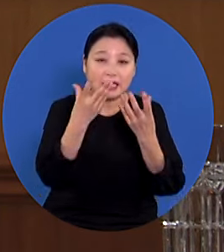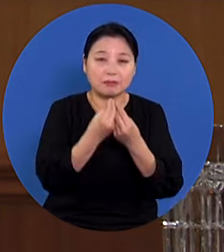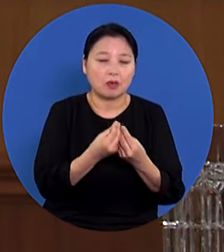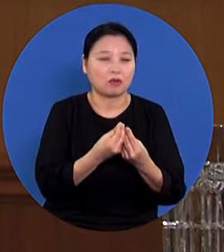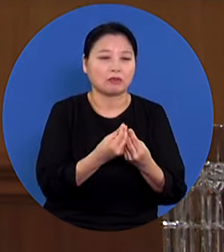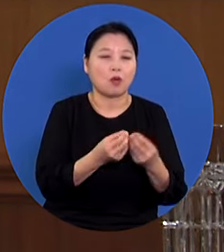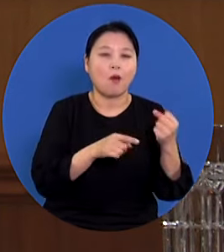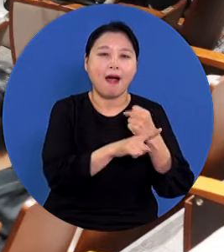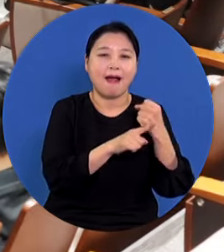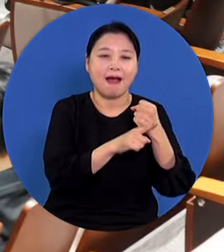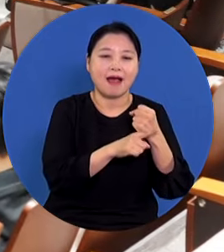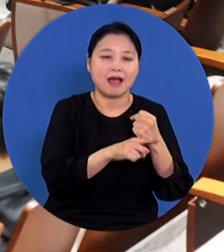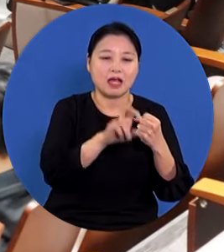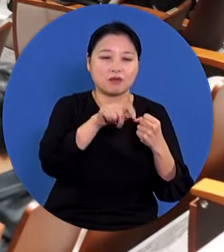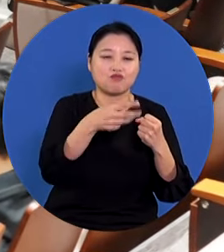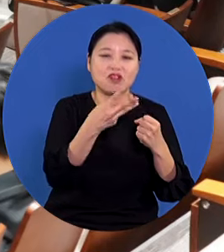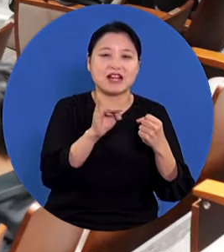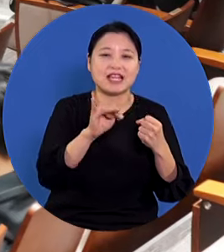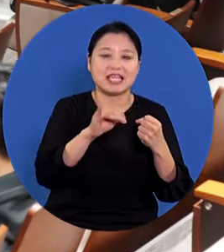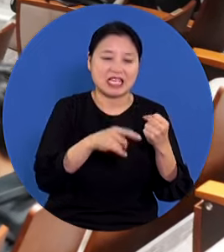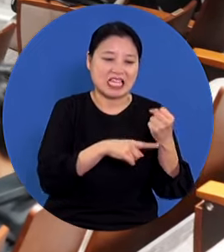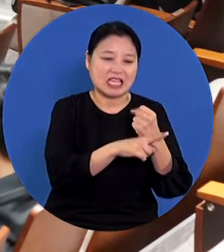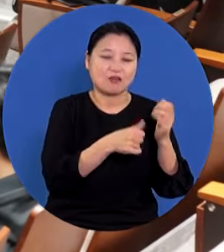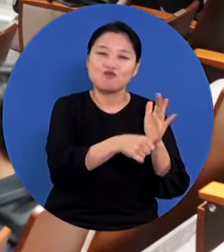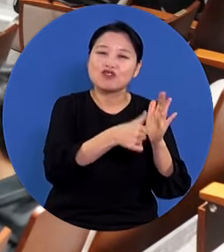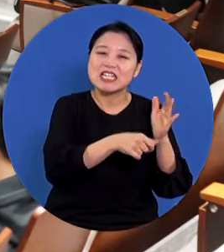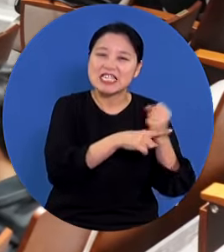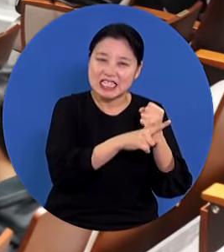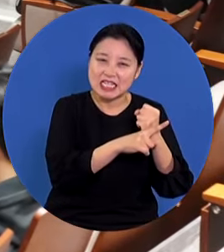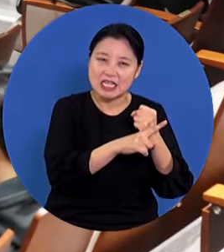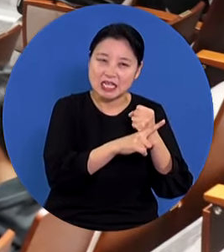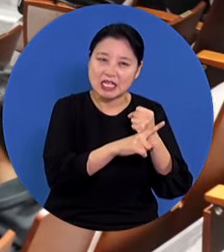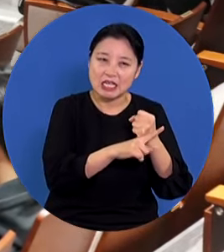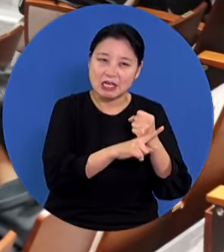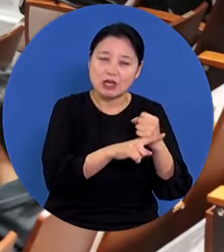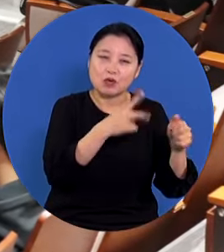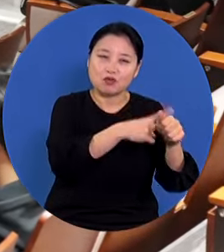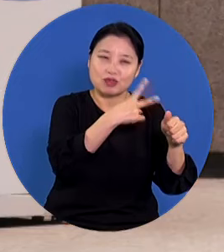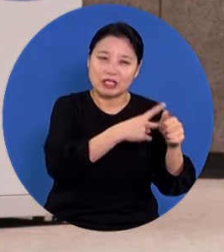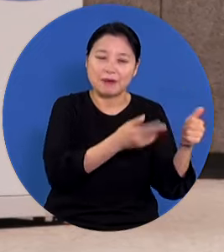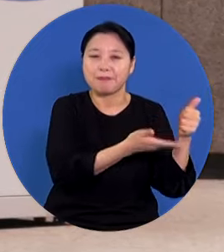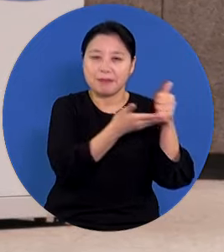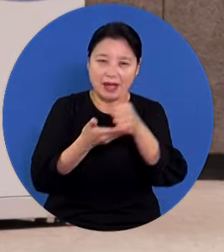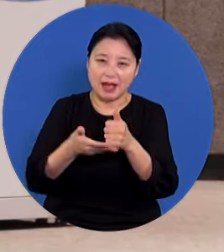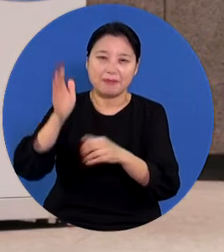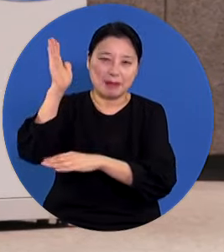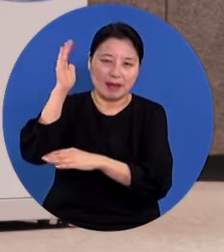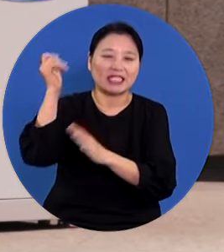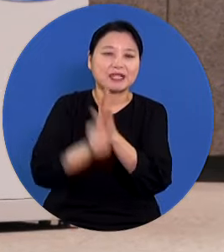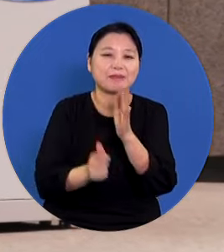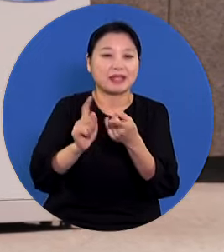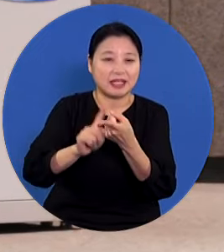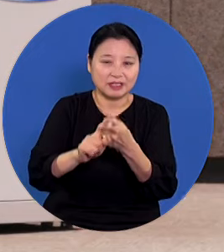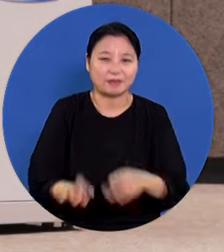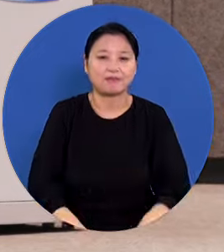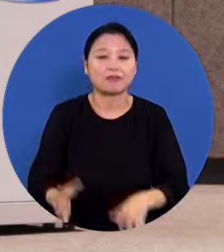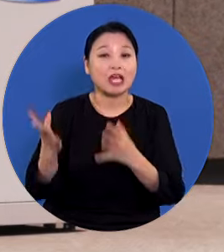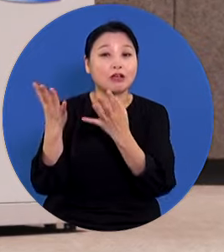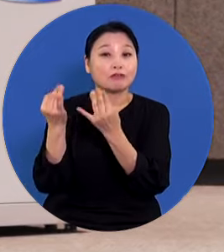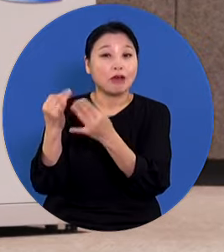물리학자 예. 뭐 교수님께서 물리학 관점에서 생각하는 실패에 대해서 얘기를 해본다든가 저 수학 예.